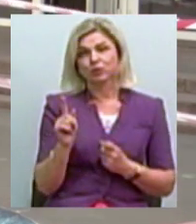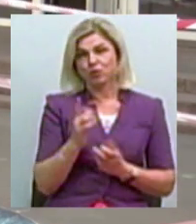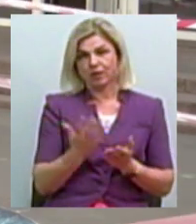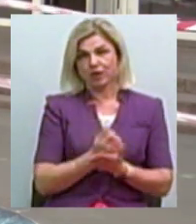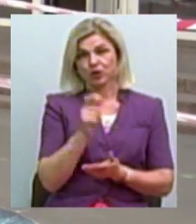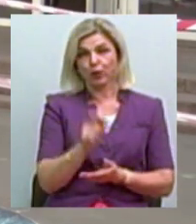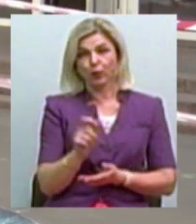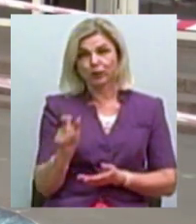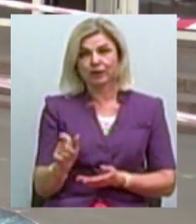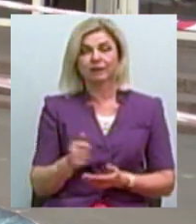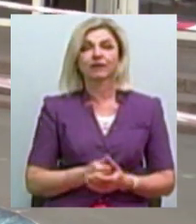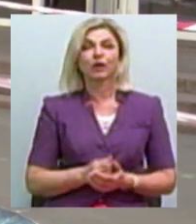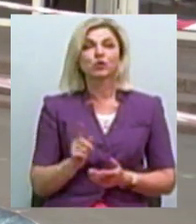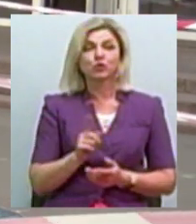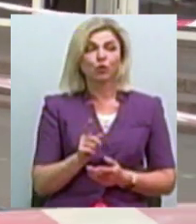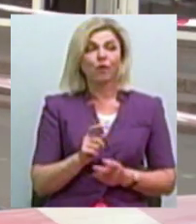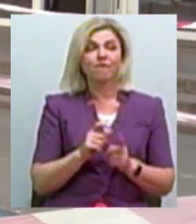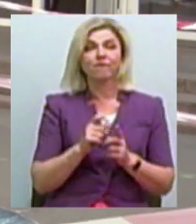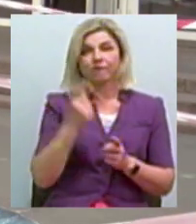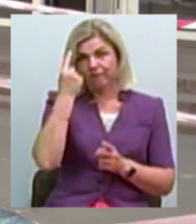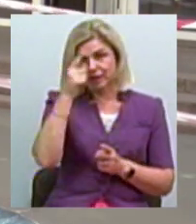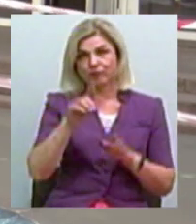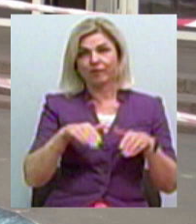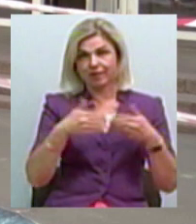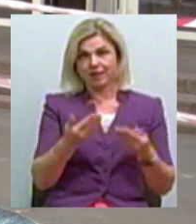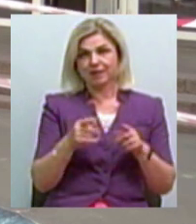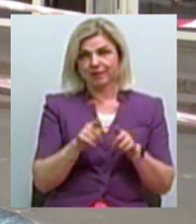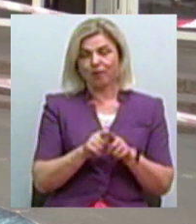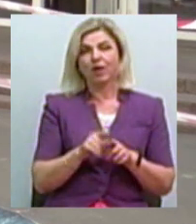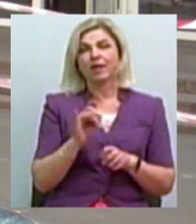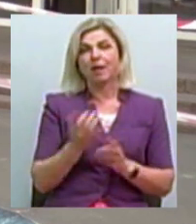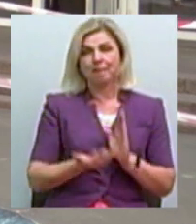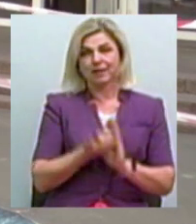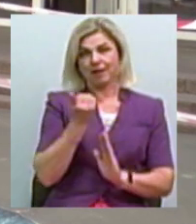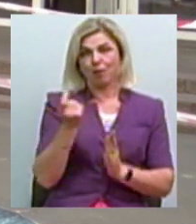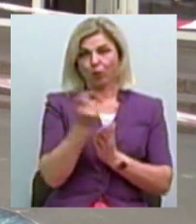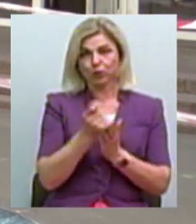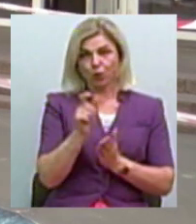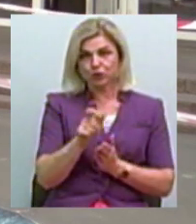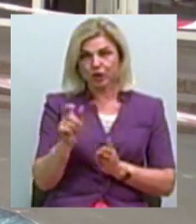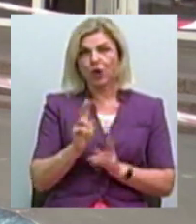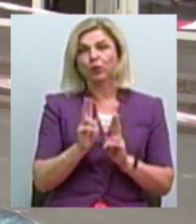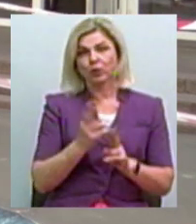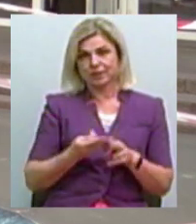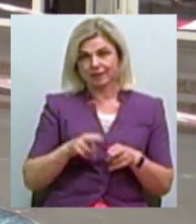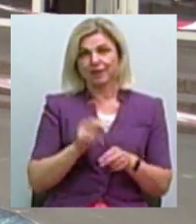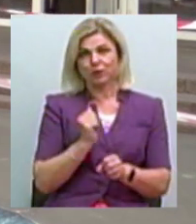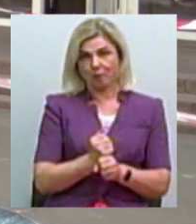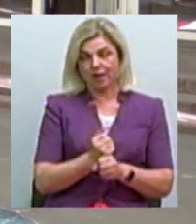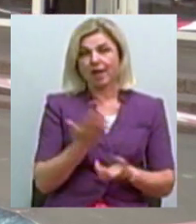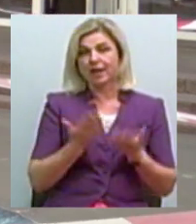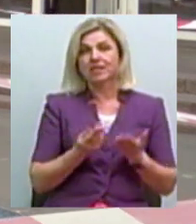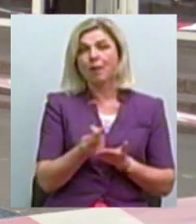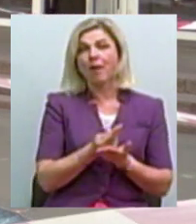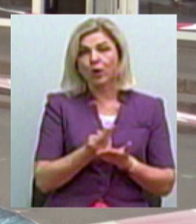які висловили таку ініціативу, які підтримали художника, який це зробив. І якщо цих малюнків і